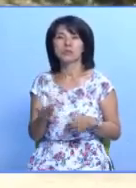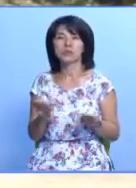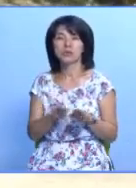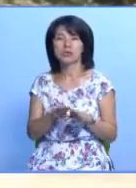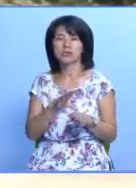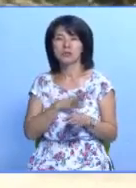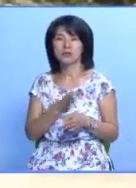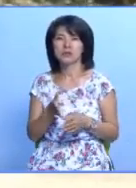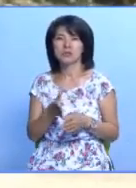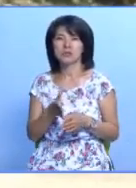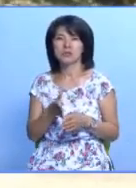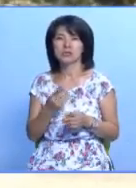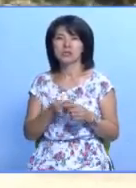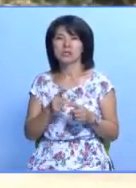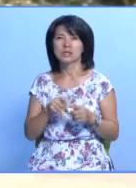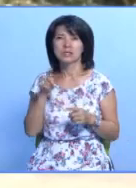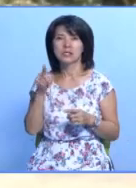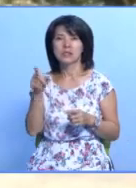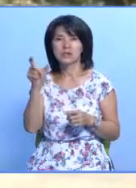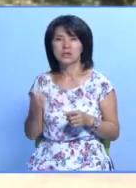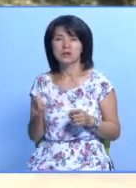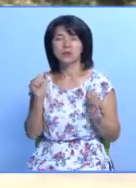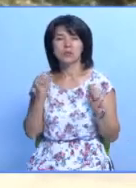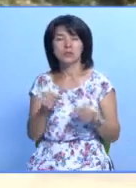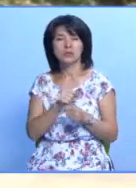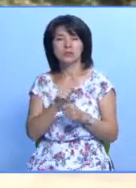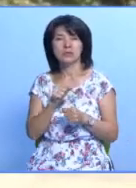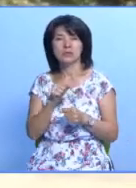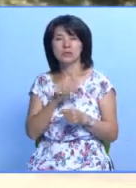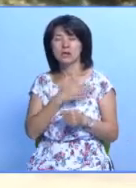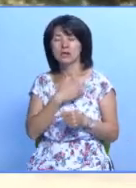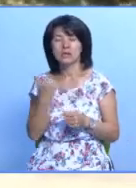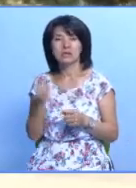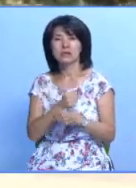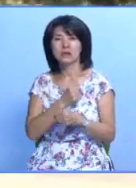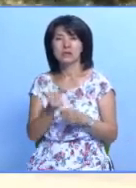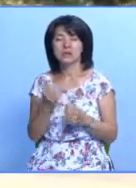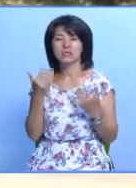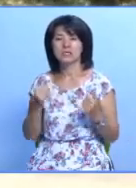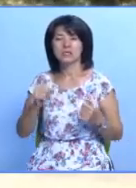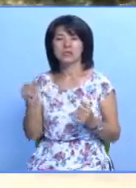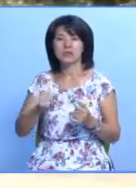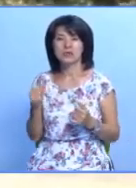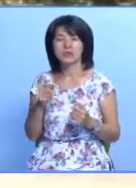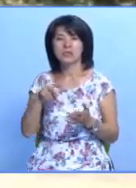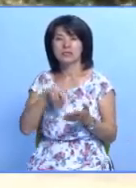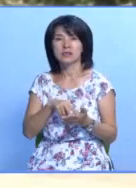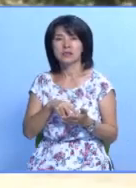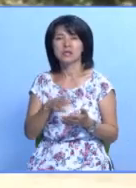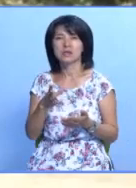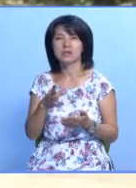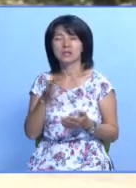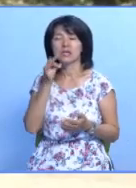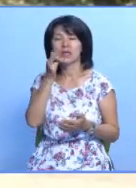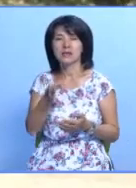сондай қатыгездікке, зорлыққа бармауы да мүмкін болған шығар. Мына жерде жандарында жолдастары тұрды ғой. Сой, секір